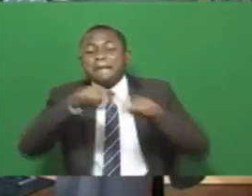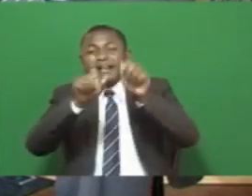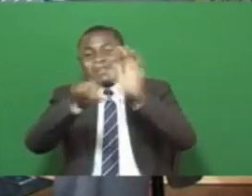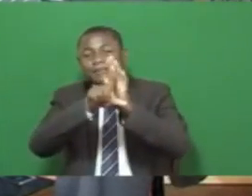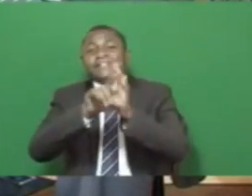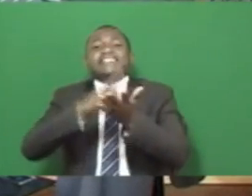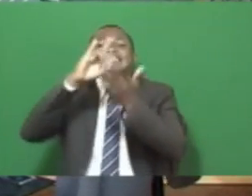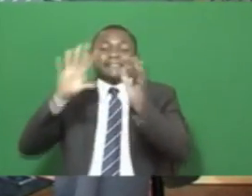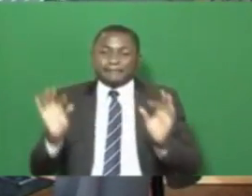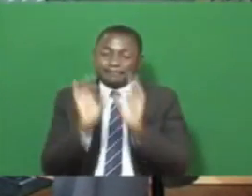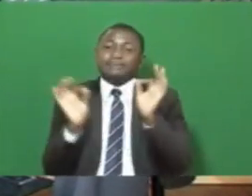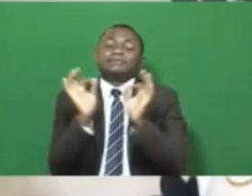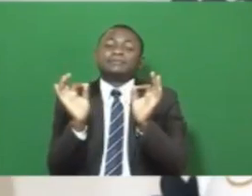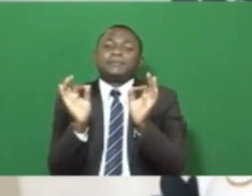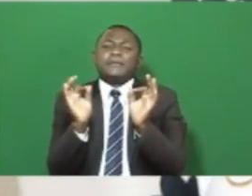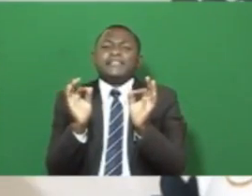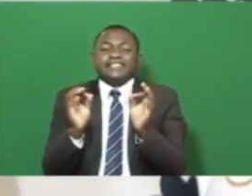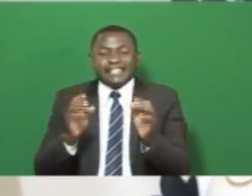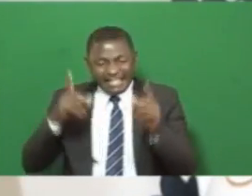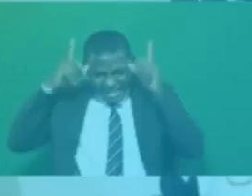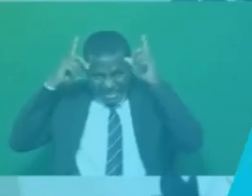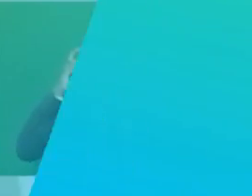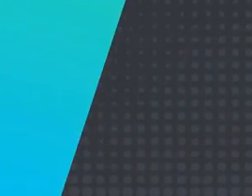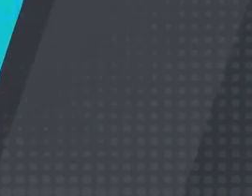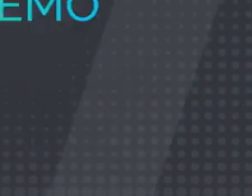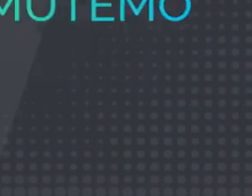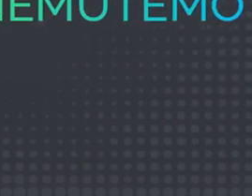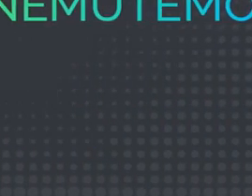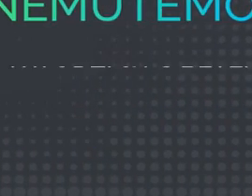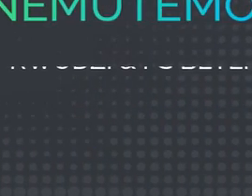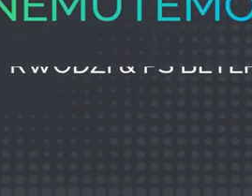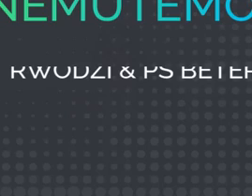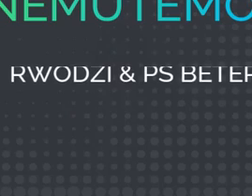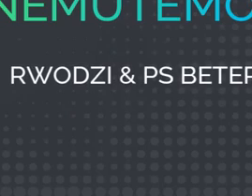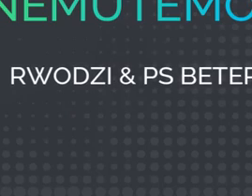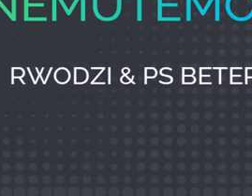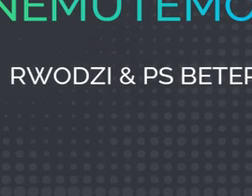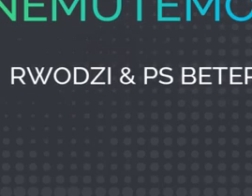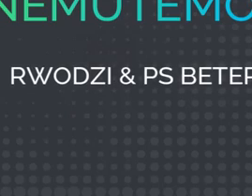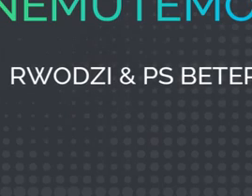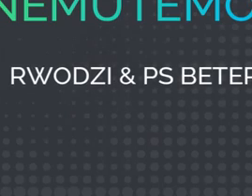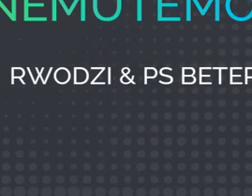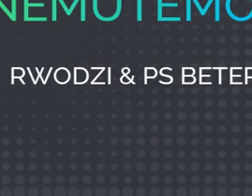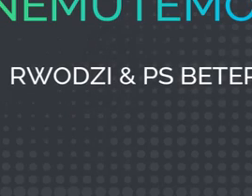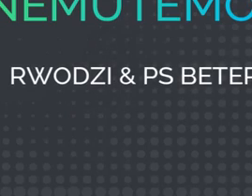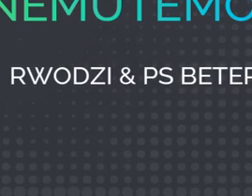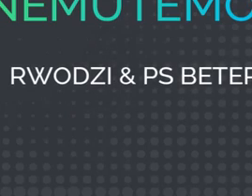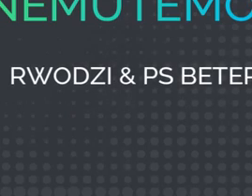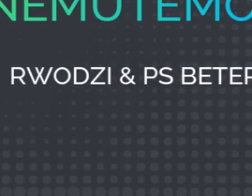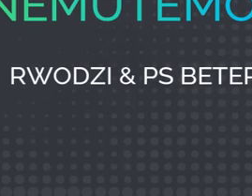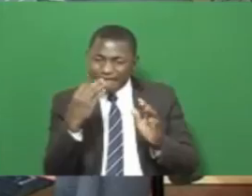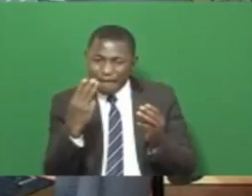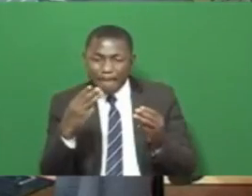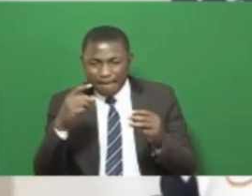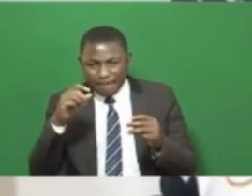vachaidi. And chiri kuvavarirwa naSatani kuchikora 1 chete. 1 anoziva kuti 1 iwe wakaita